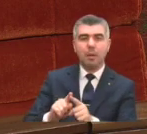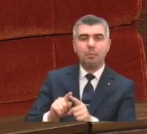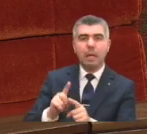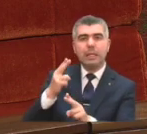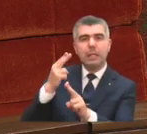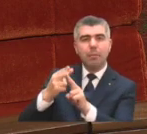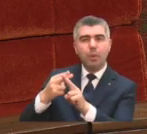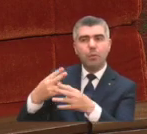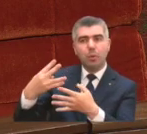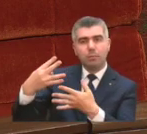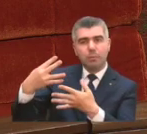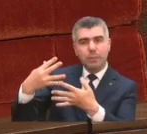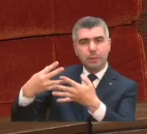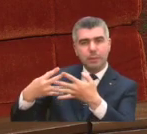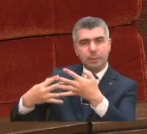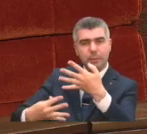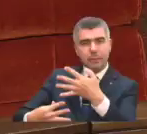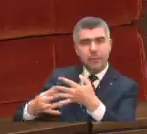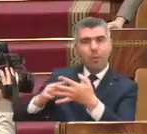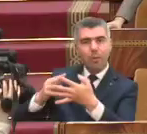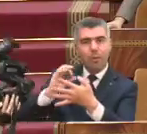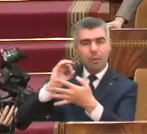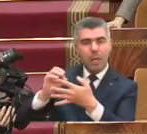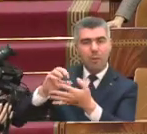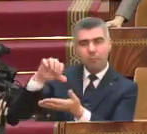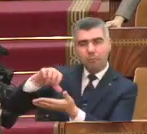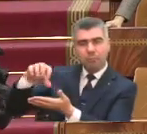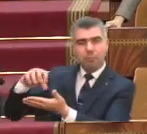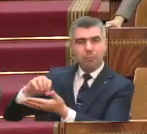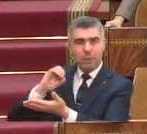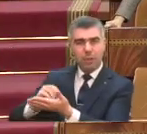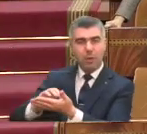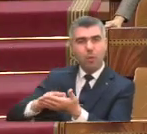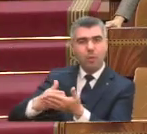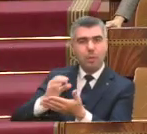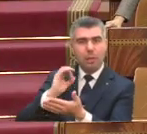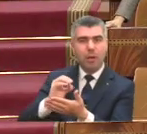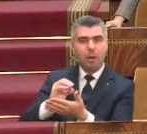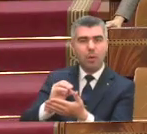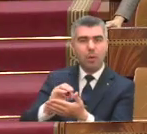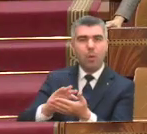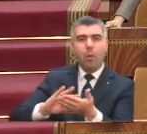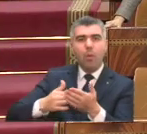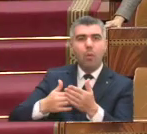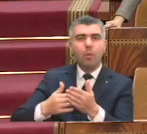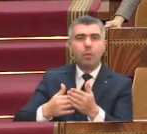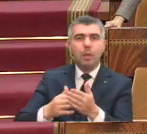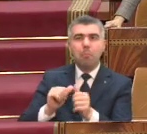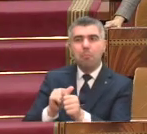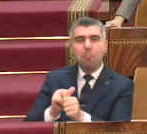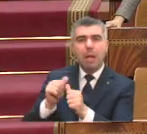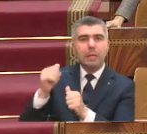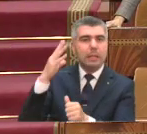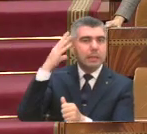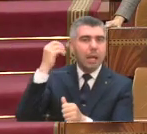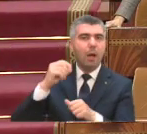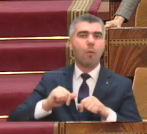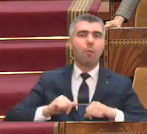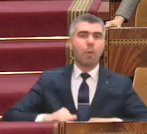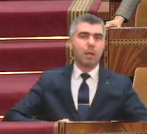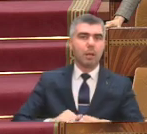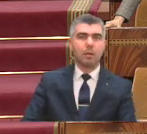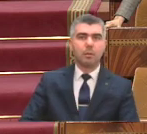تيزينيسلي، ناور، أغبالة وقرى أخرى وضعتهم الطبيعة في عزلة ونسيتهم وزارتكم.